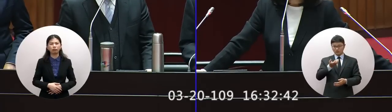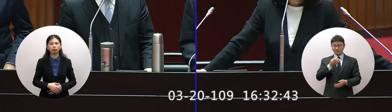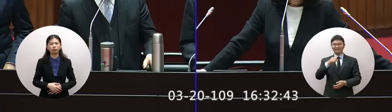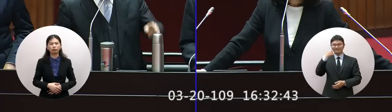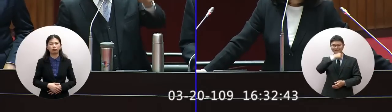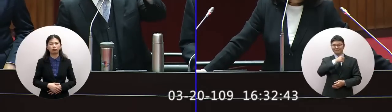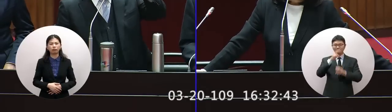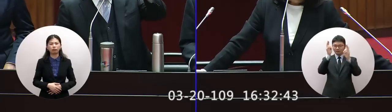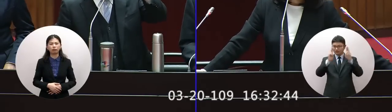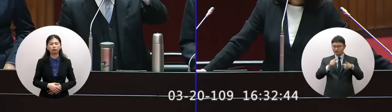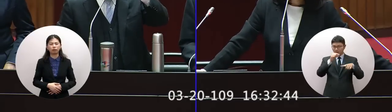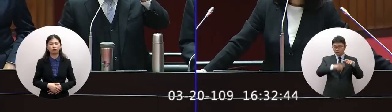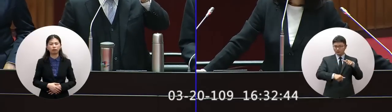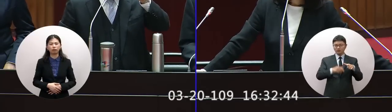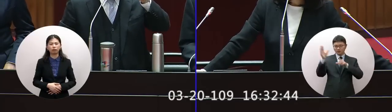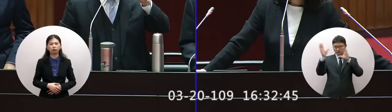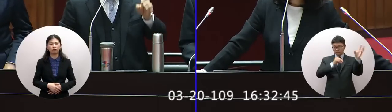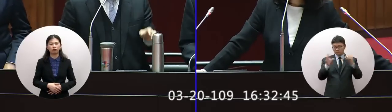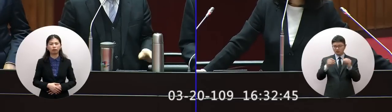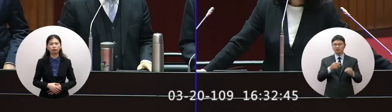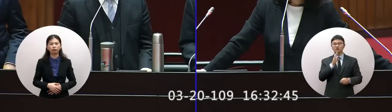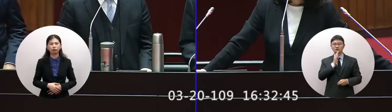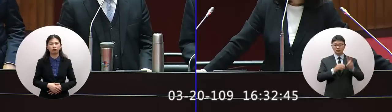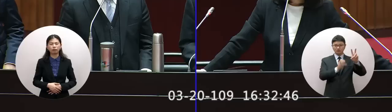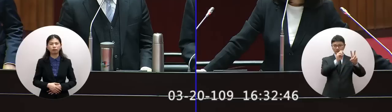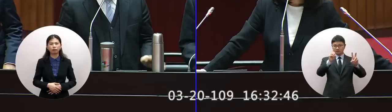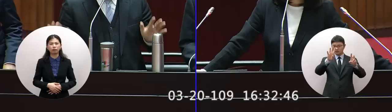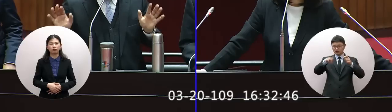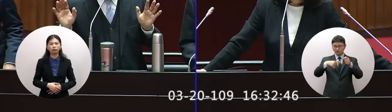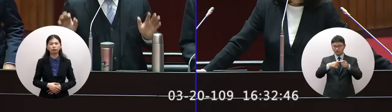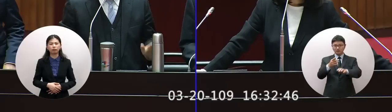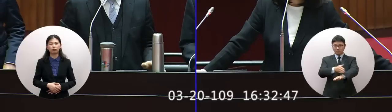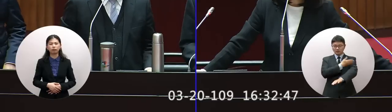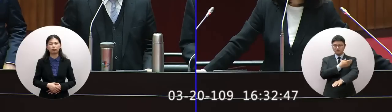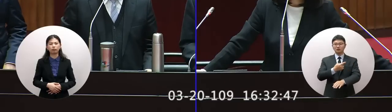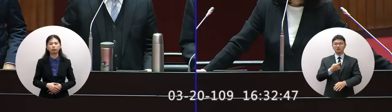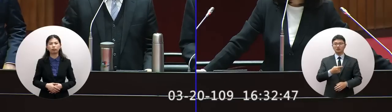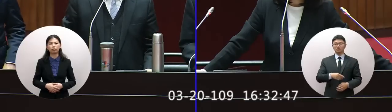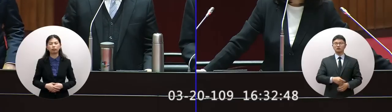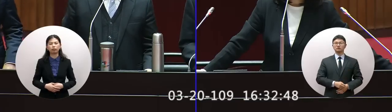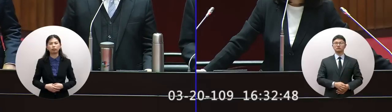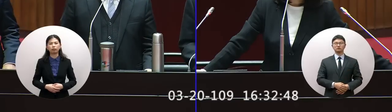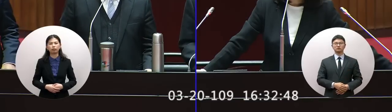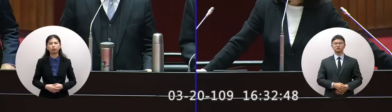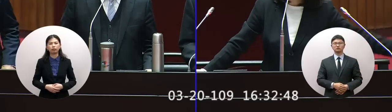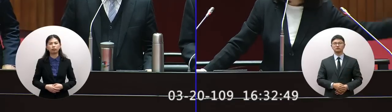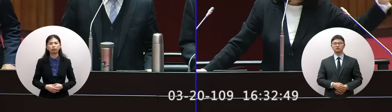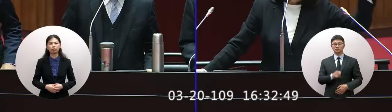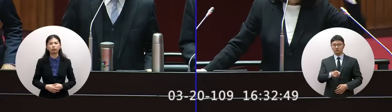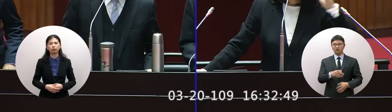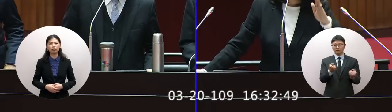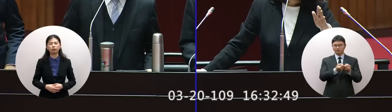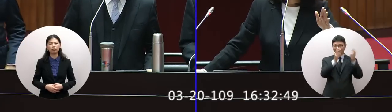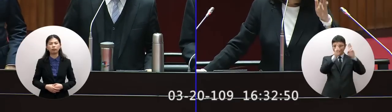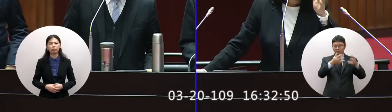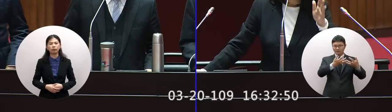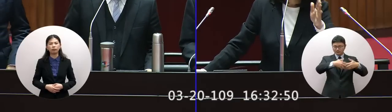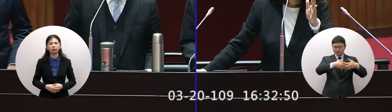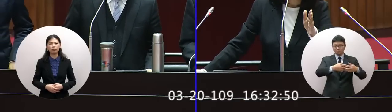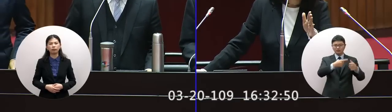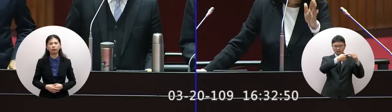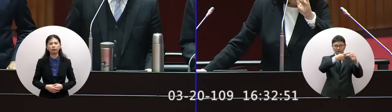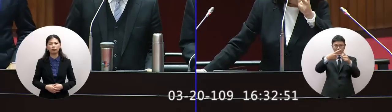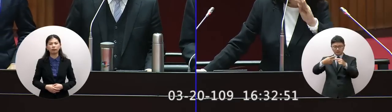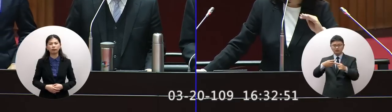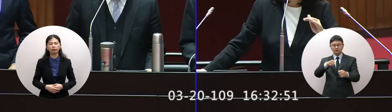电拿到的资料，我们2014年之后呢，我们的12号的这个机组是停了之后，